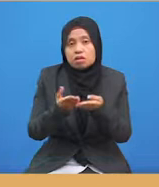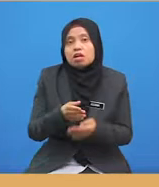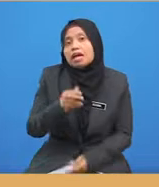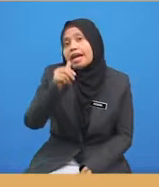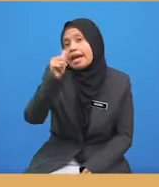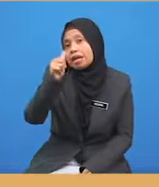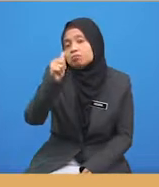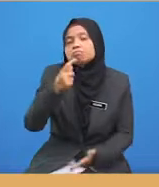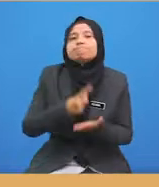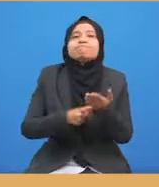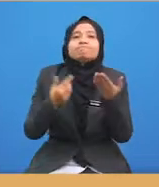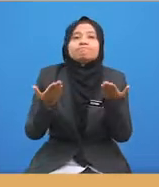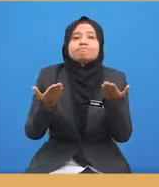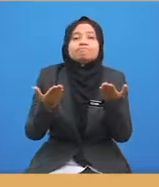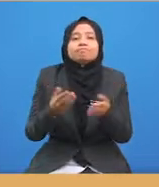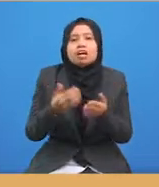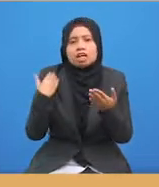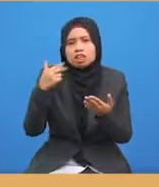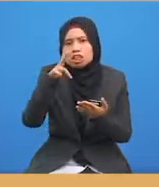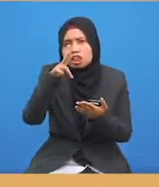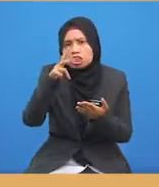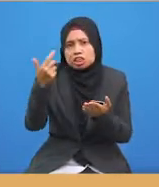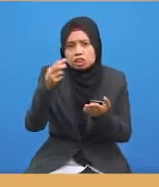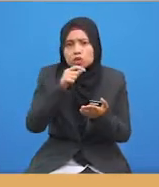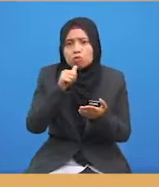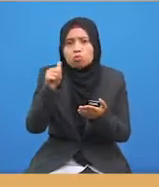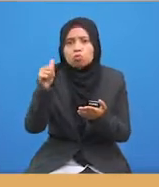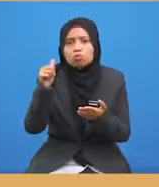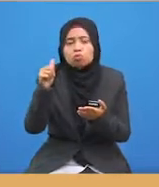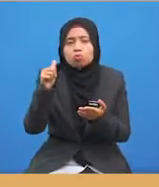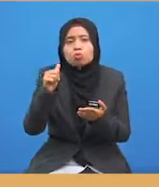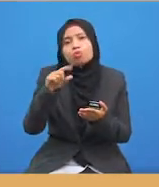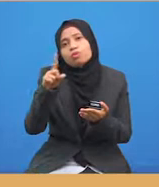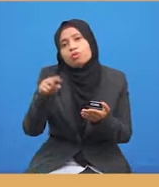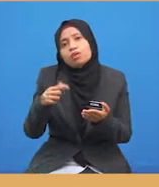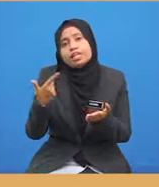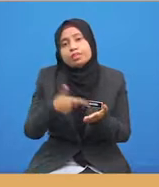huruf A dan ada tiga huruf A di situ.